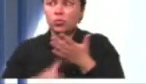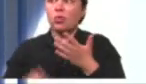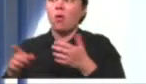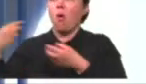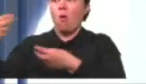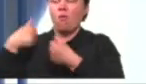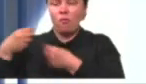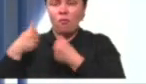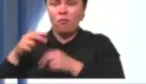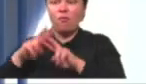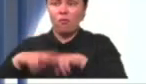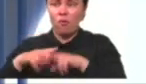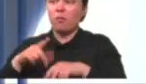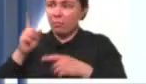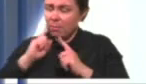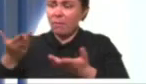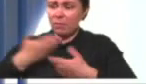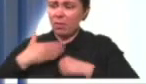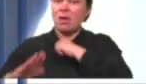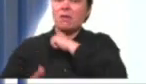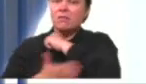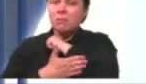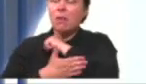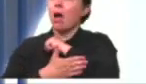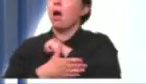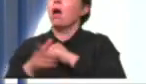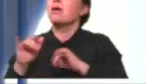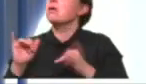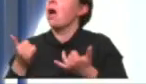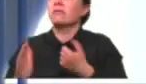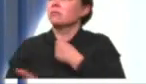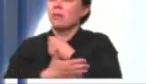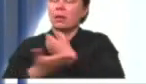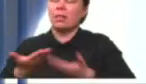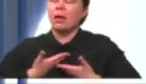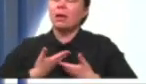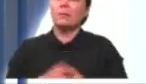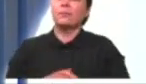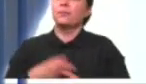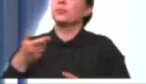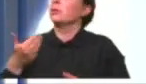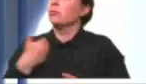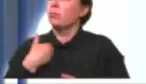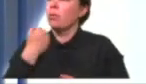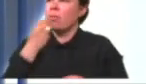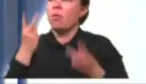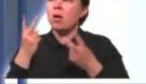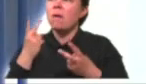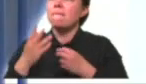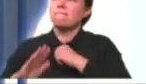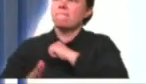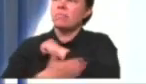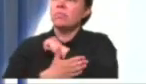fundusze wspomagają walkę z wykluczeniem transportowym, a jeśli tak, to jak? No, one były takim bardzo ważnym